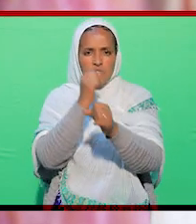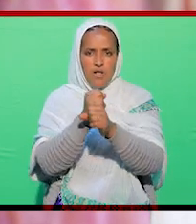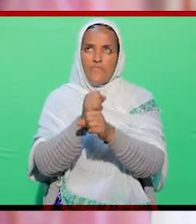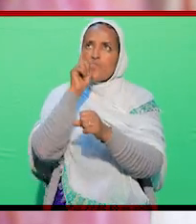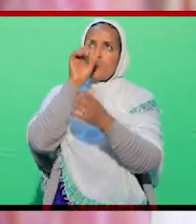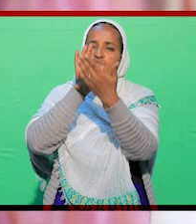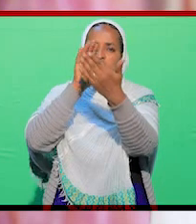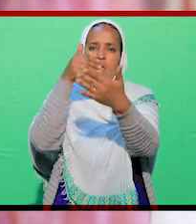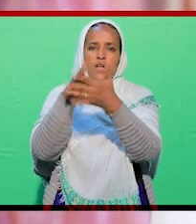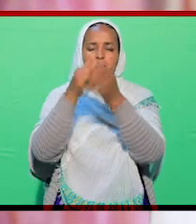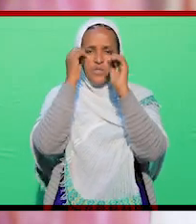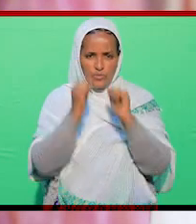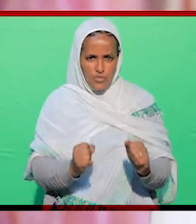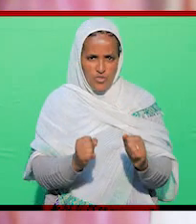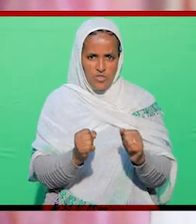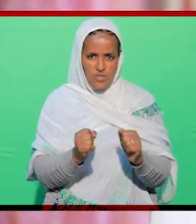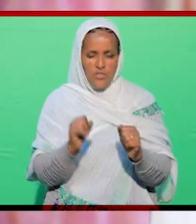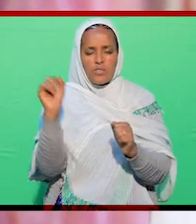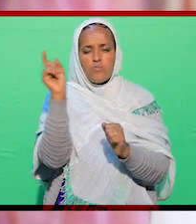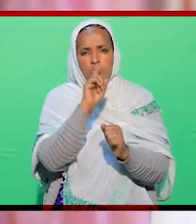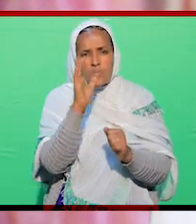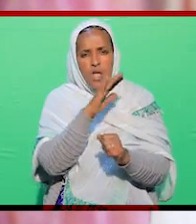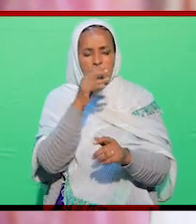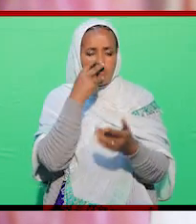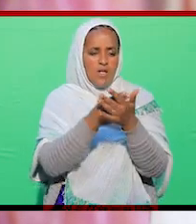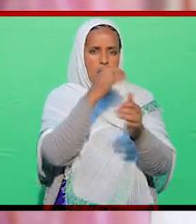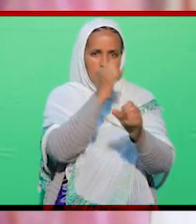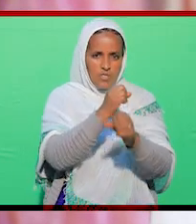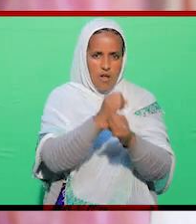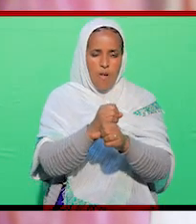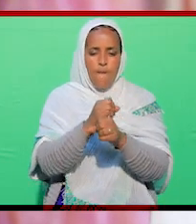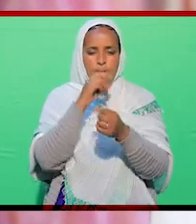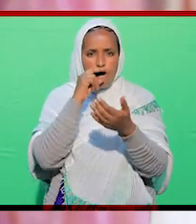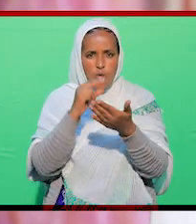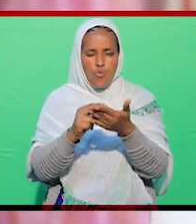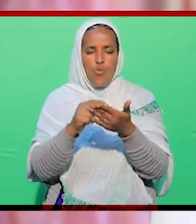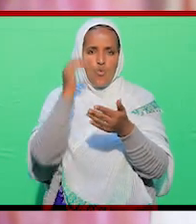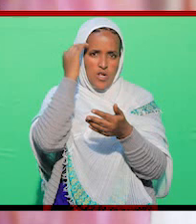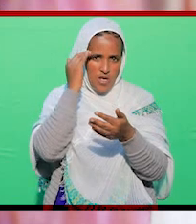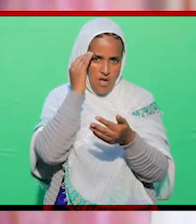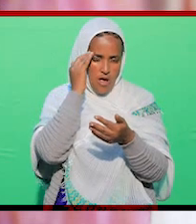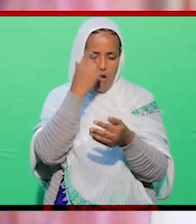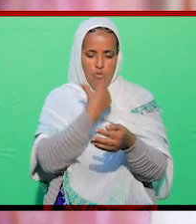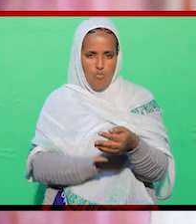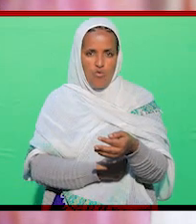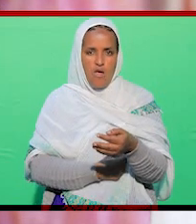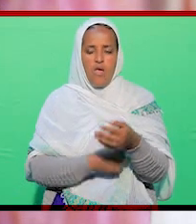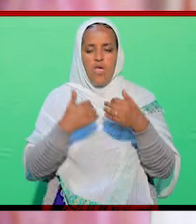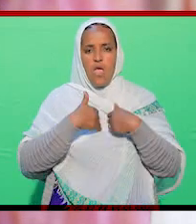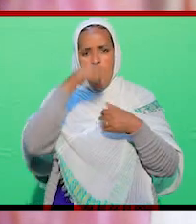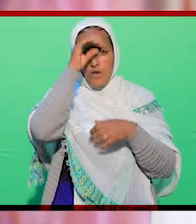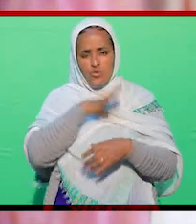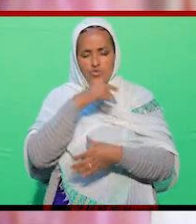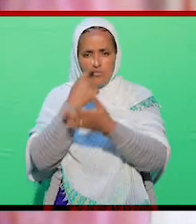ምግባር ከእሱ ፊት ሊያቀርበን የሚችል ምን አይነት ስነ ምግባር፣ መልካም የሆነ በጎ ሕሊና፣ መልካም የሆነ በጎ